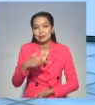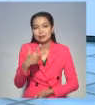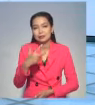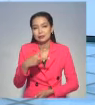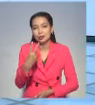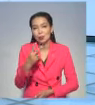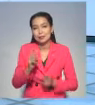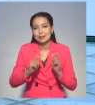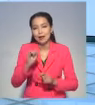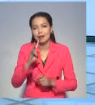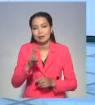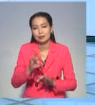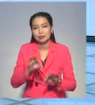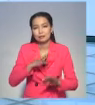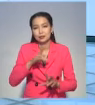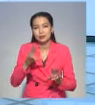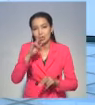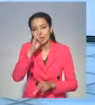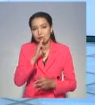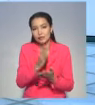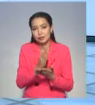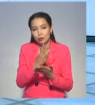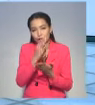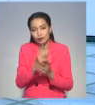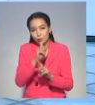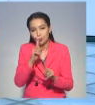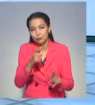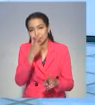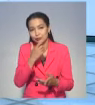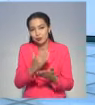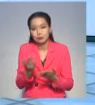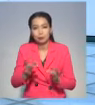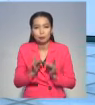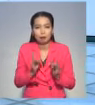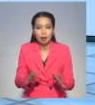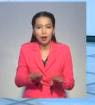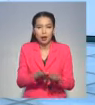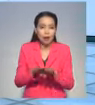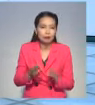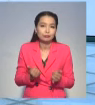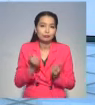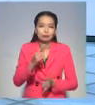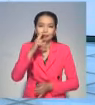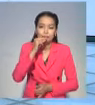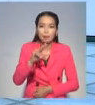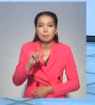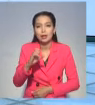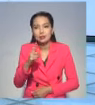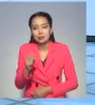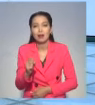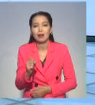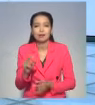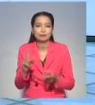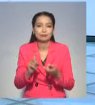счастью, казахстанцы имеют свою уникальную идентичность. Они и празднуют, и одинаково чтят Ораза Айт и Пасху, вне зависимости от